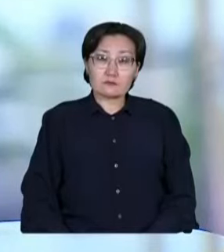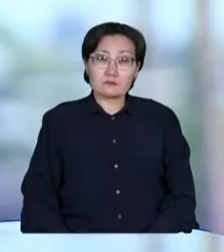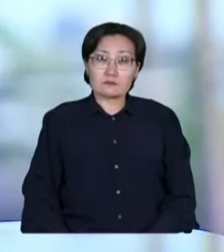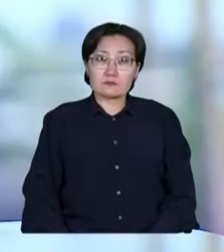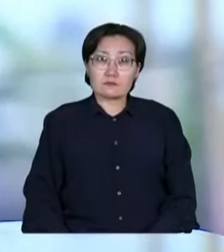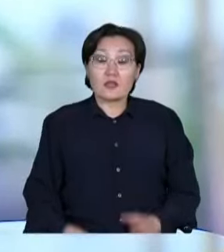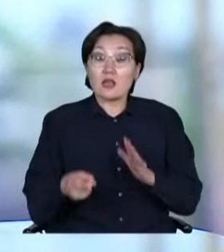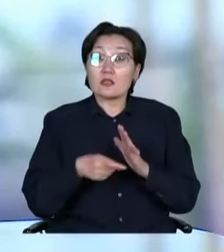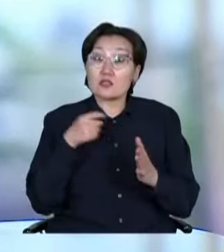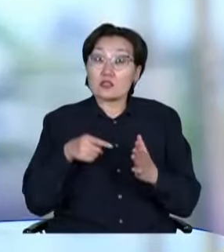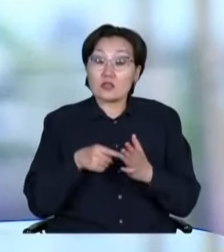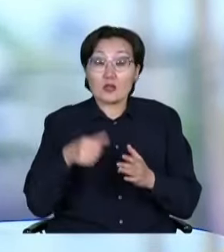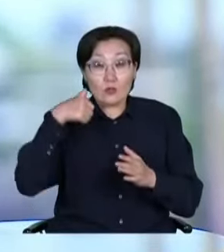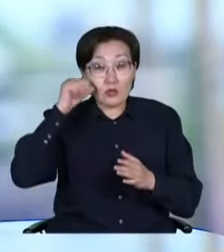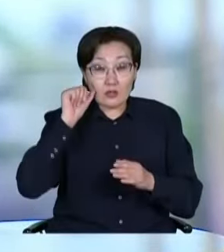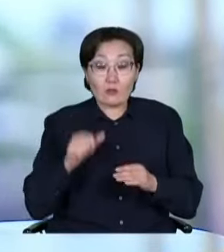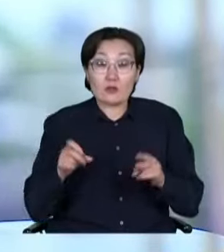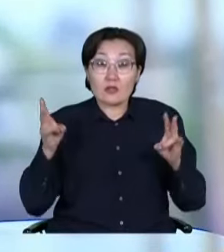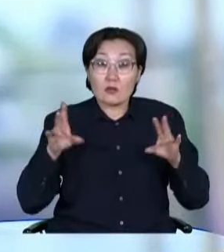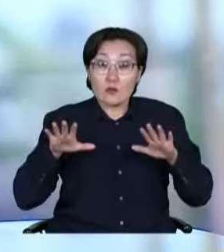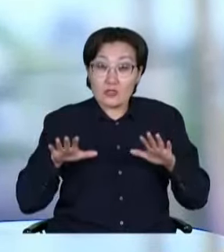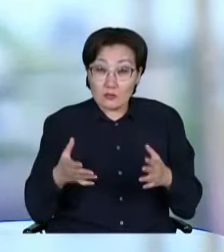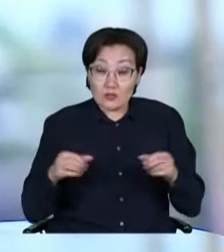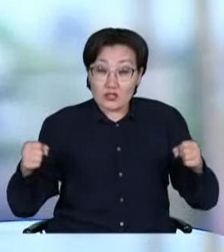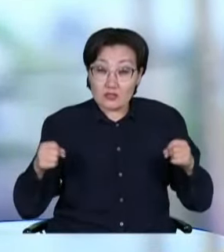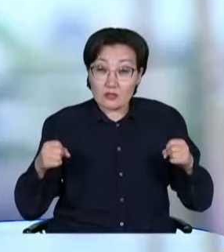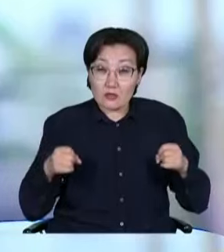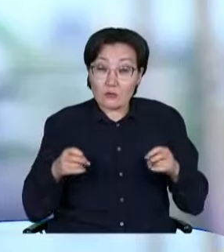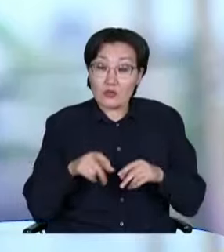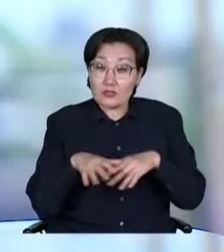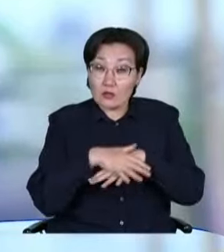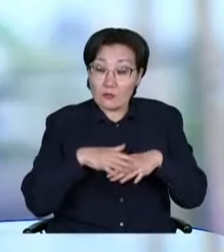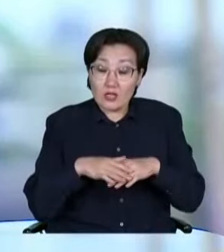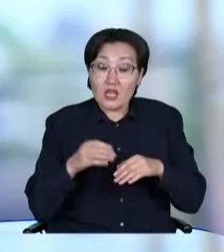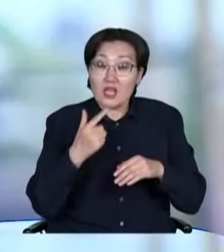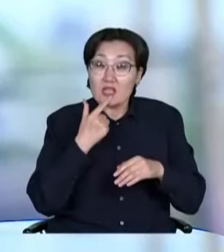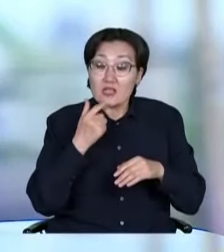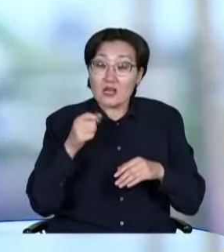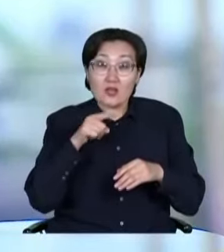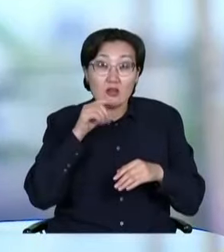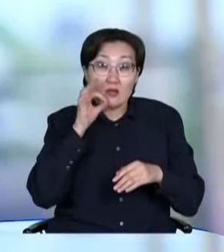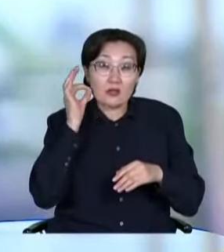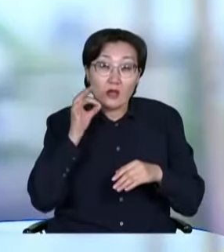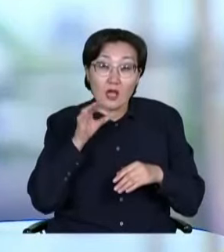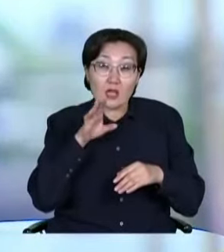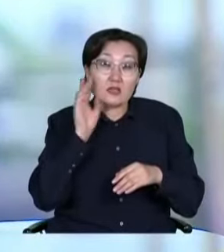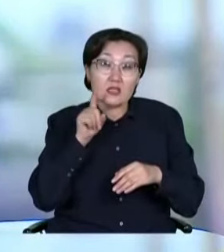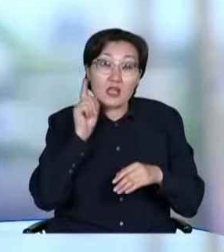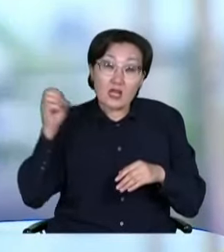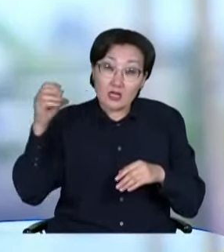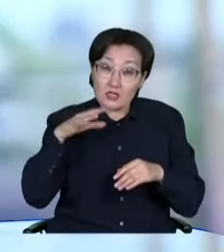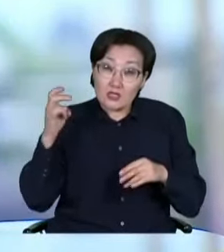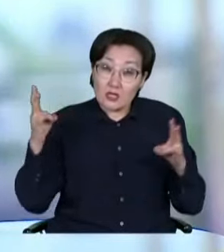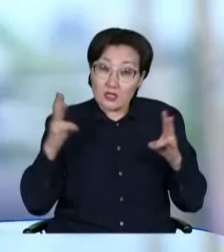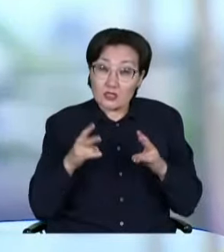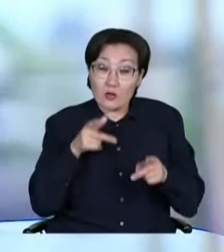Ал Қарағандыдағы күні кеше болған адам шошырлық апаттан соң тұрғындар бағдаршамның қажеттігін айтып дабыл қағып жатыр. Өйткені